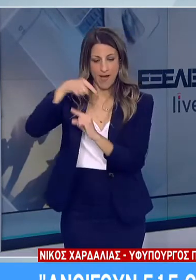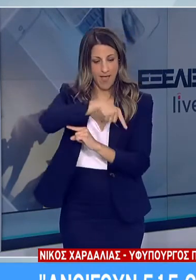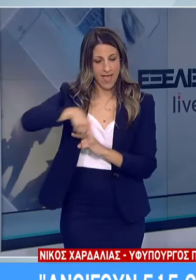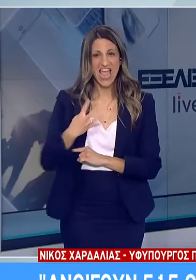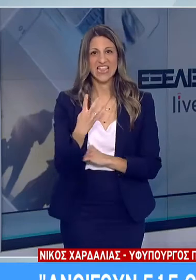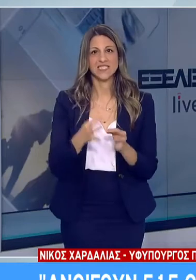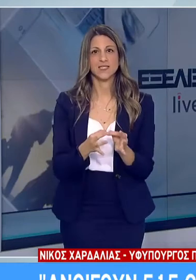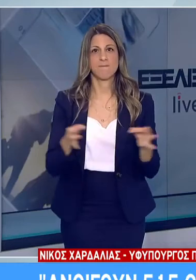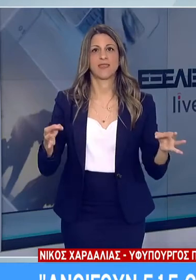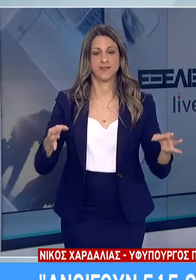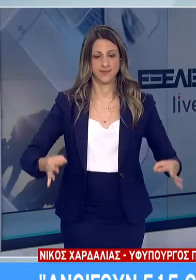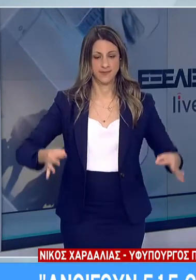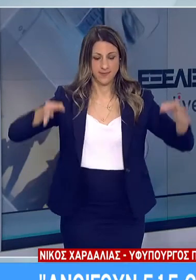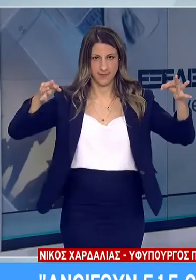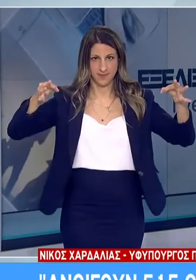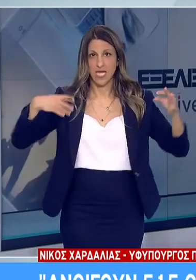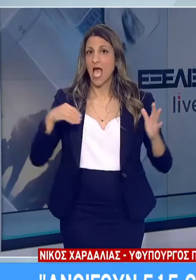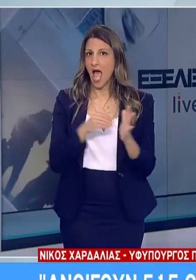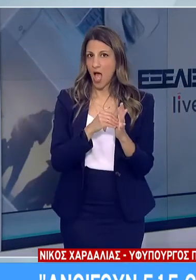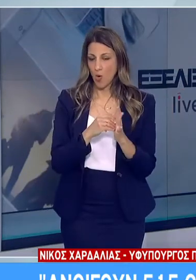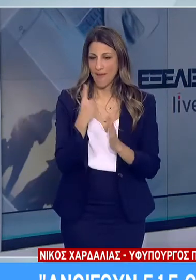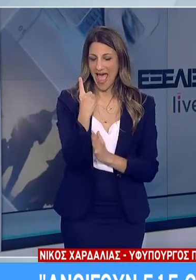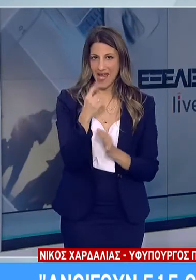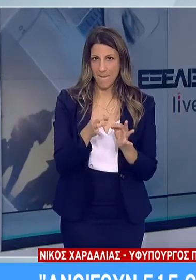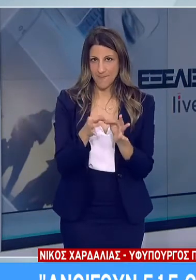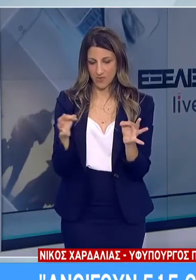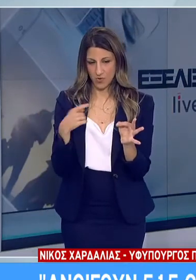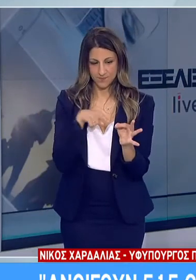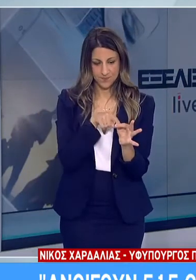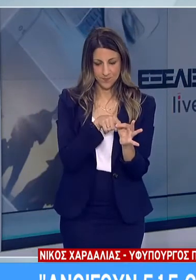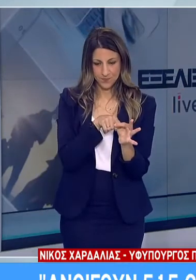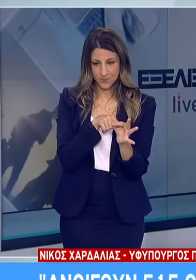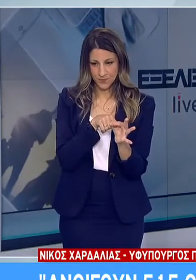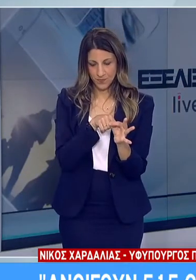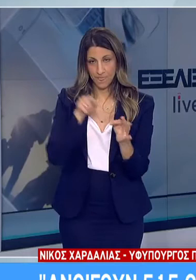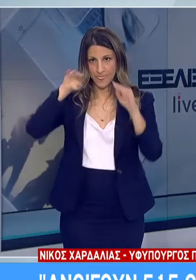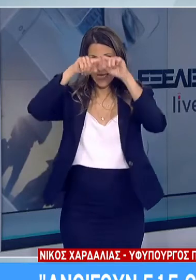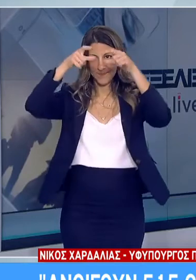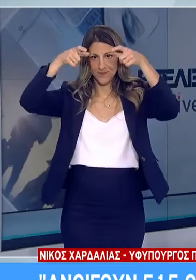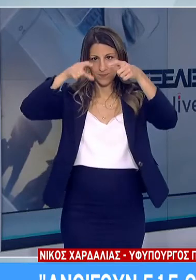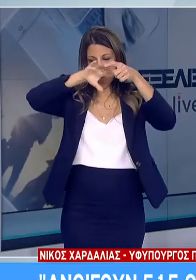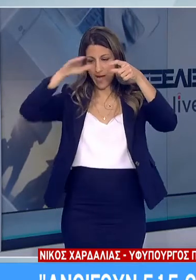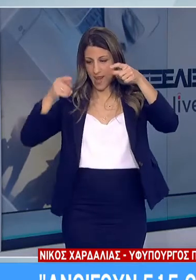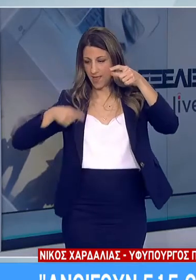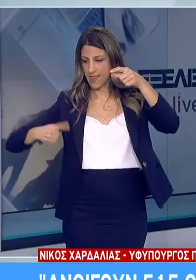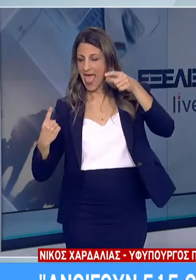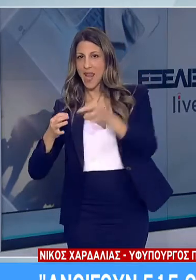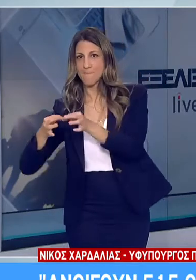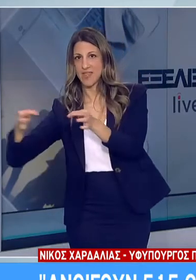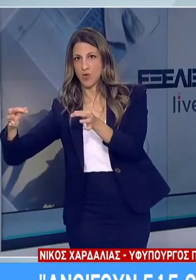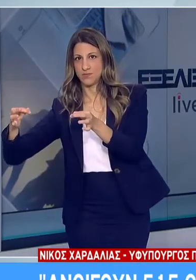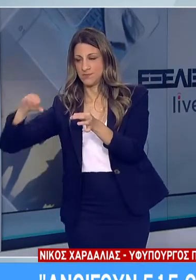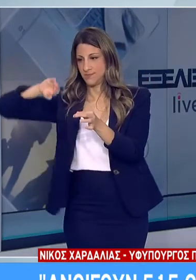4 μέτρα, ενώ ορίζεται και η ελάχιστη απόσταση ενός μέτρου μεταξύ της περιμέτρου του σκιάστρου των δύο ομπρελών.